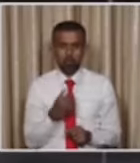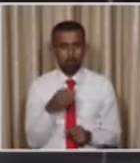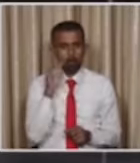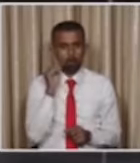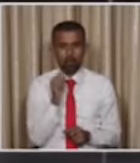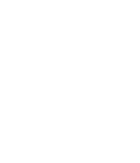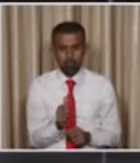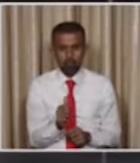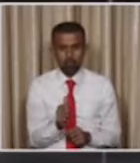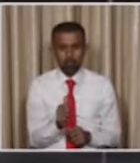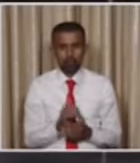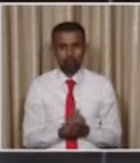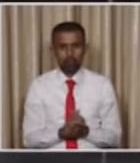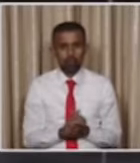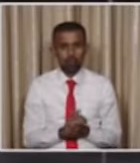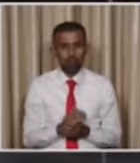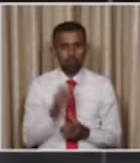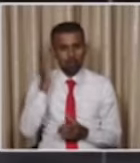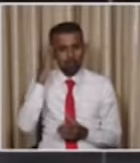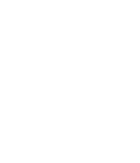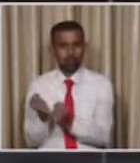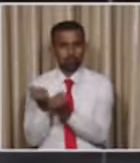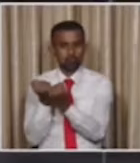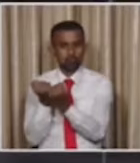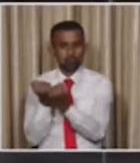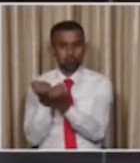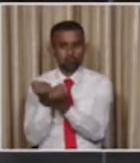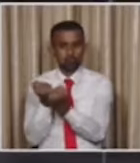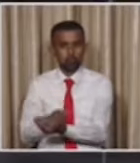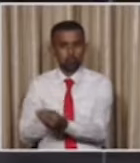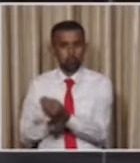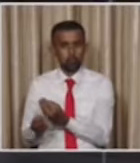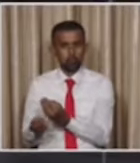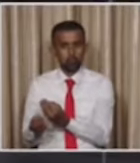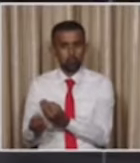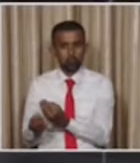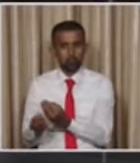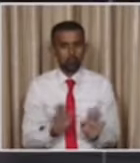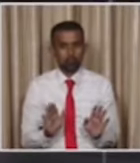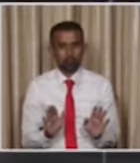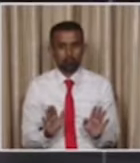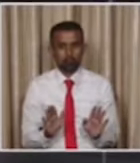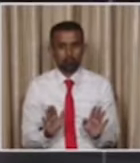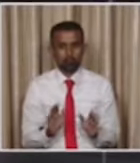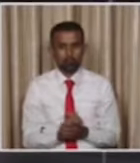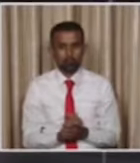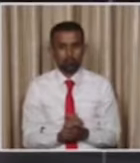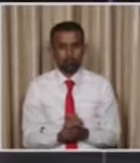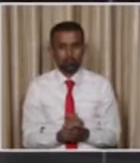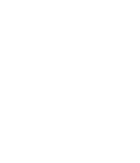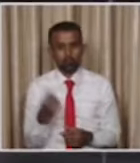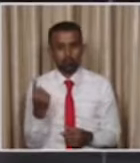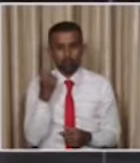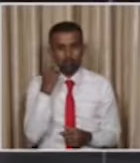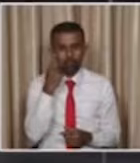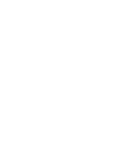පිළිගන්නවා. හැබැයි ඒක මේ කාන්තා බලගැන්වීම කියන එක ඇතුළට රිංගවන්න නෙවෙයි ඕනේ. ඒක වෙනම ඒ ගැන හිතන්න